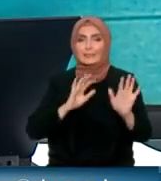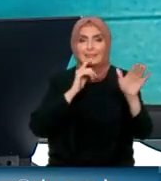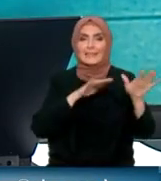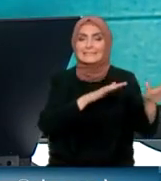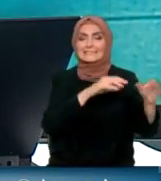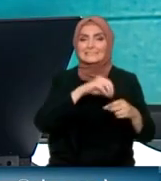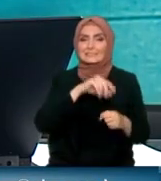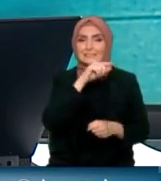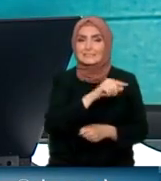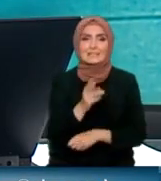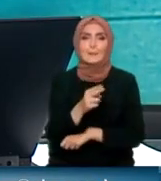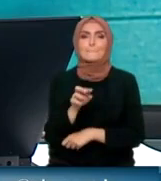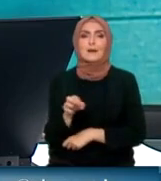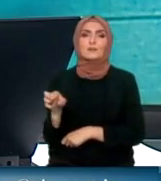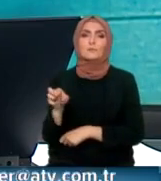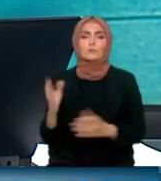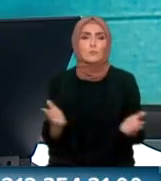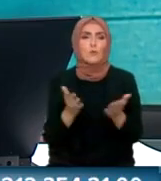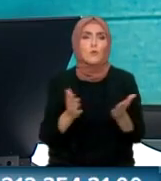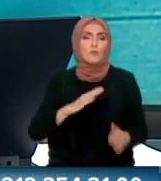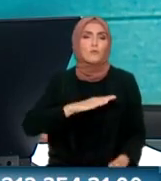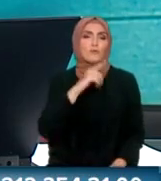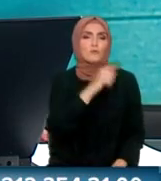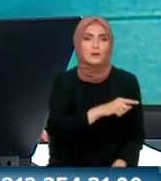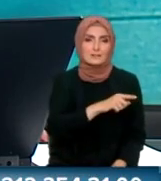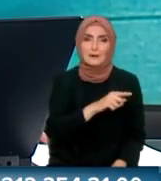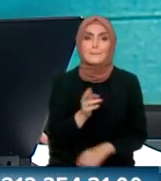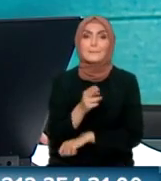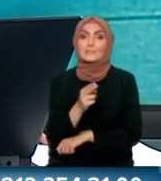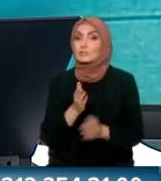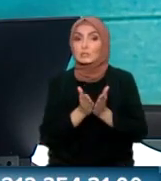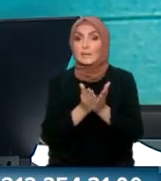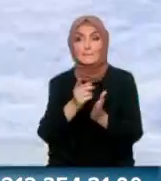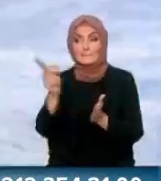balık tutanlarla dolup taşarken balıkçı gemilerinde ise hazırlık telaşı var.